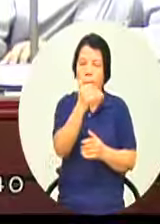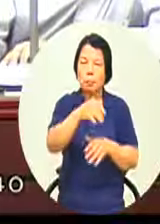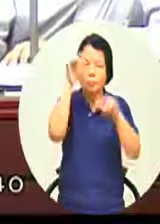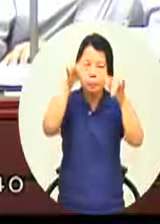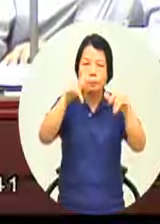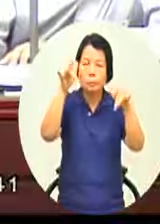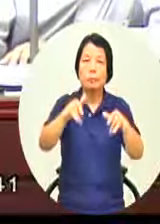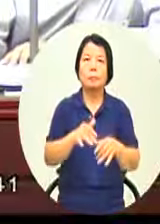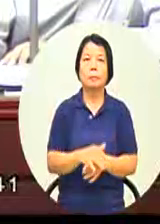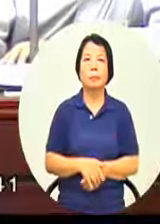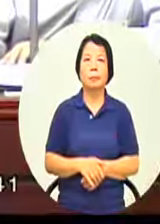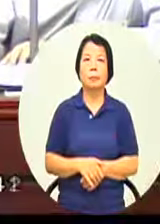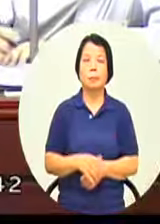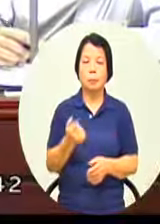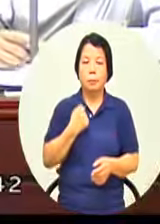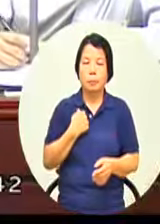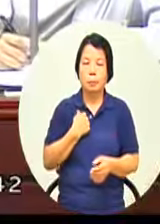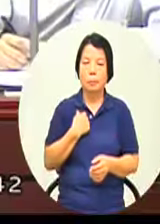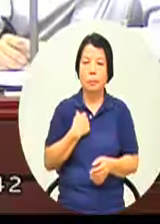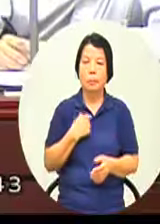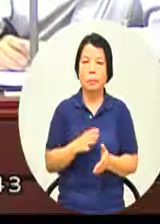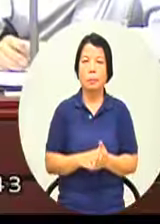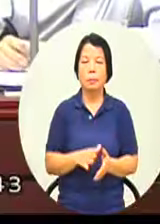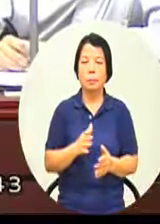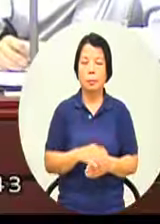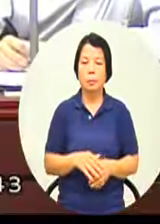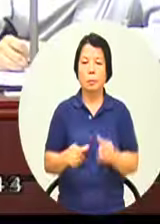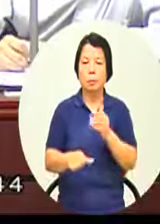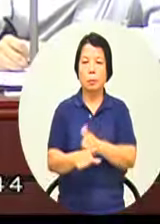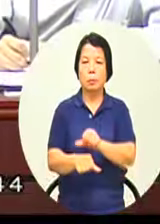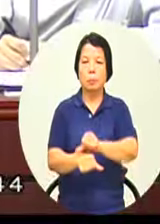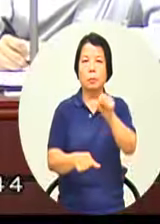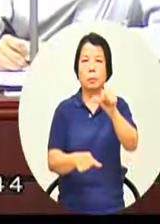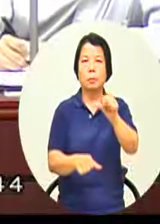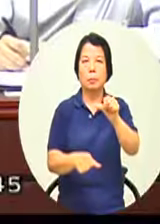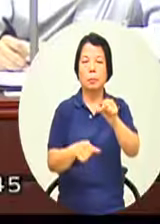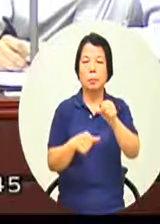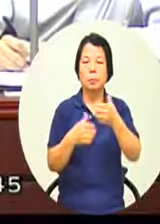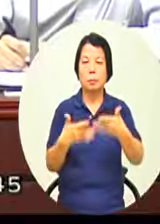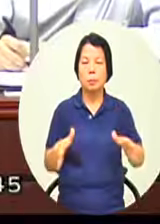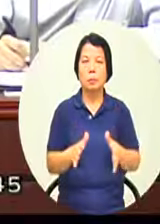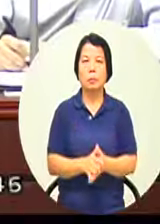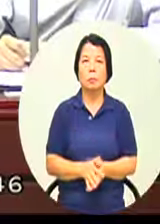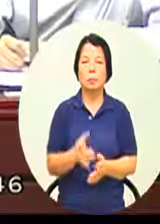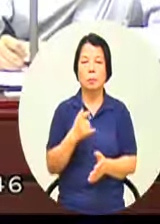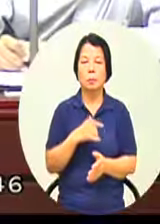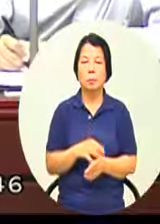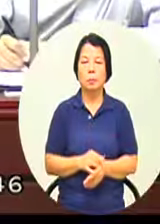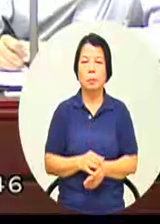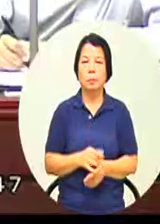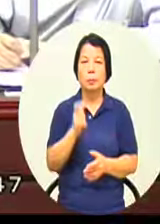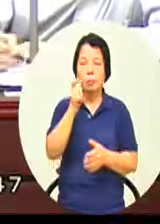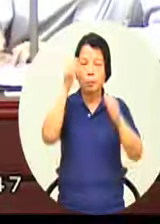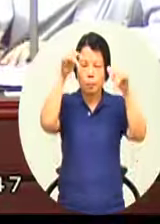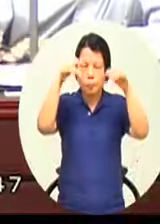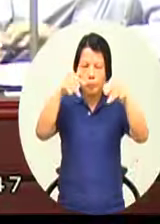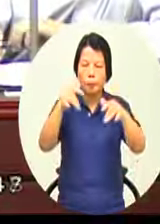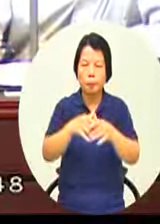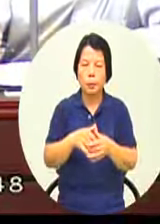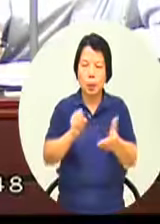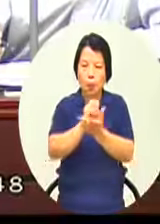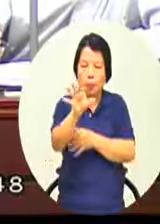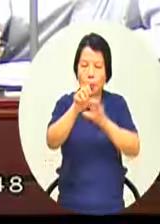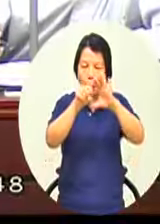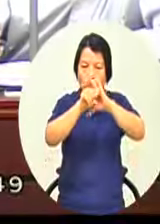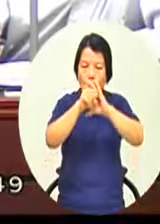包，所以我们知道的讯息是大概五点多有那个超豪大雨的特报。那因